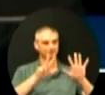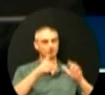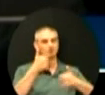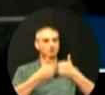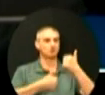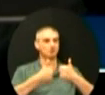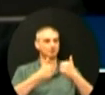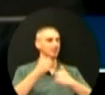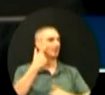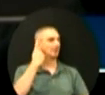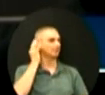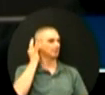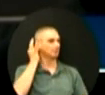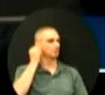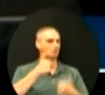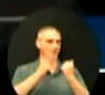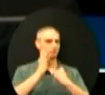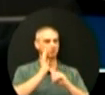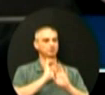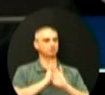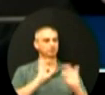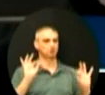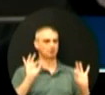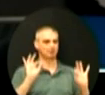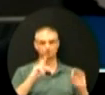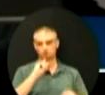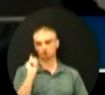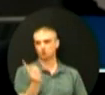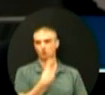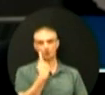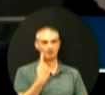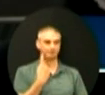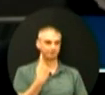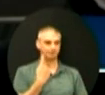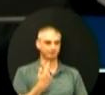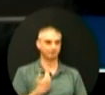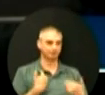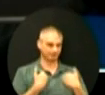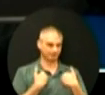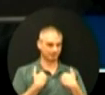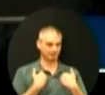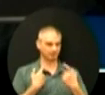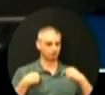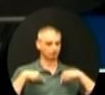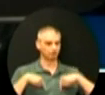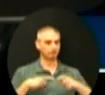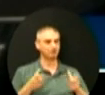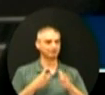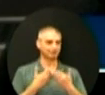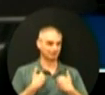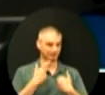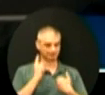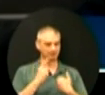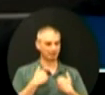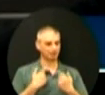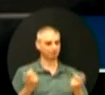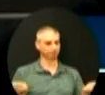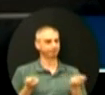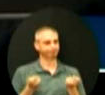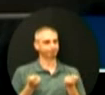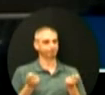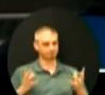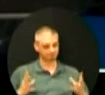8 מועמדים, ומועמדת אחת מאוד מאוד מצוינות ומצוינים כולם. אני, כיושבת ראש הסיעה, שצריכה להחזיק את הסיעה